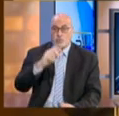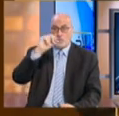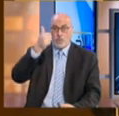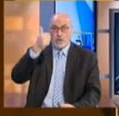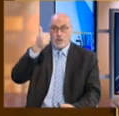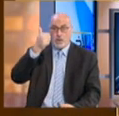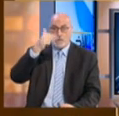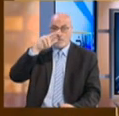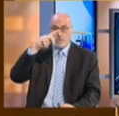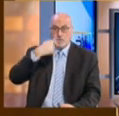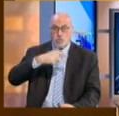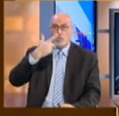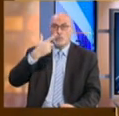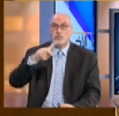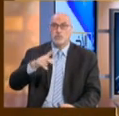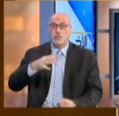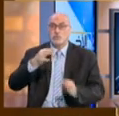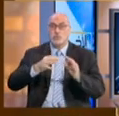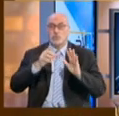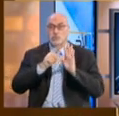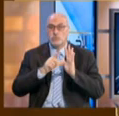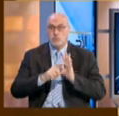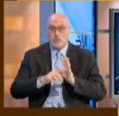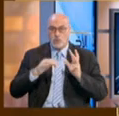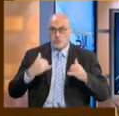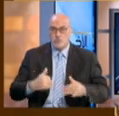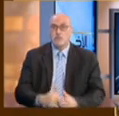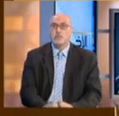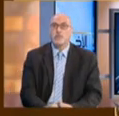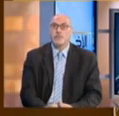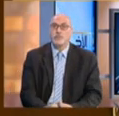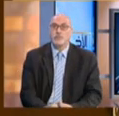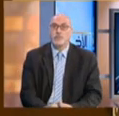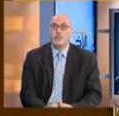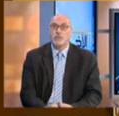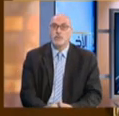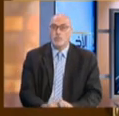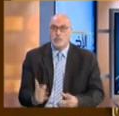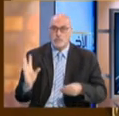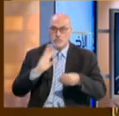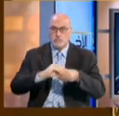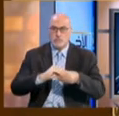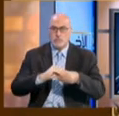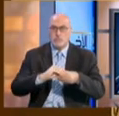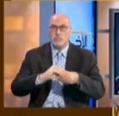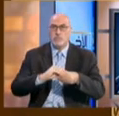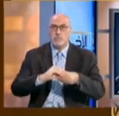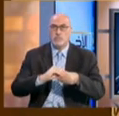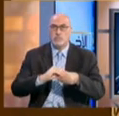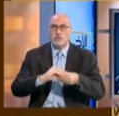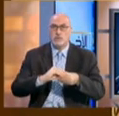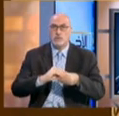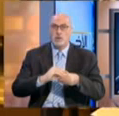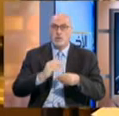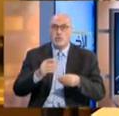للمحكمة الدستورية الجزائرية الفتية، والتي تم تنصيبها منذ فترة